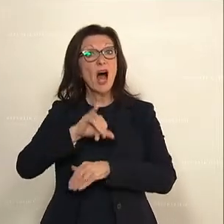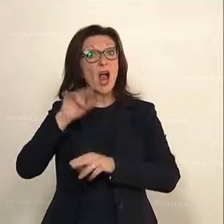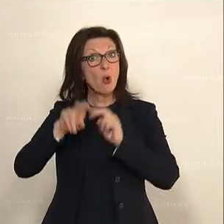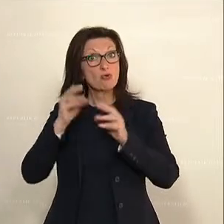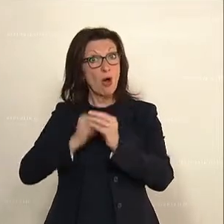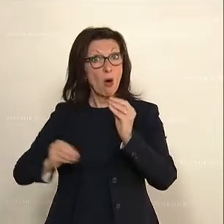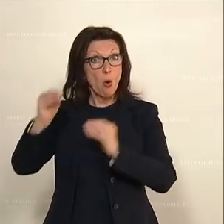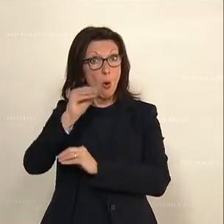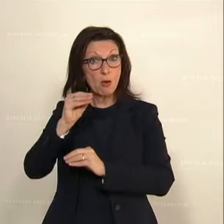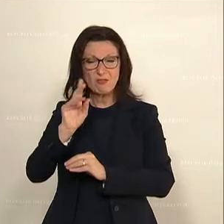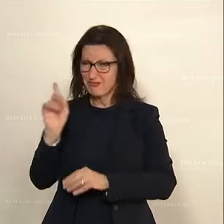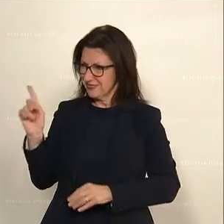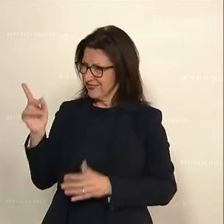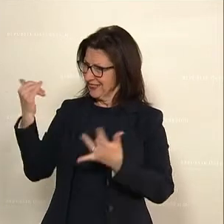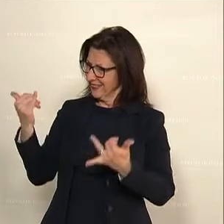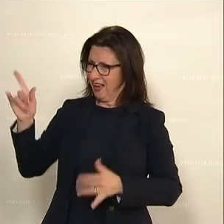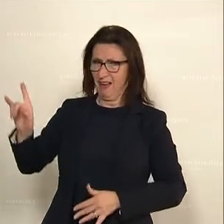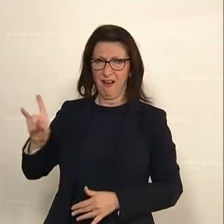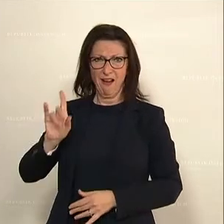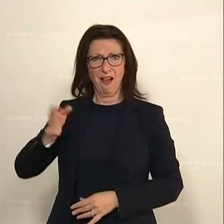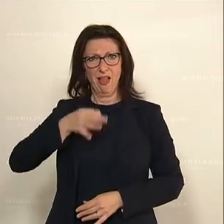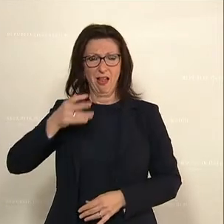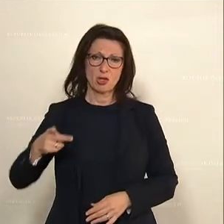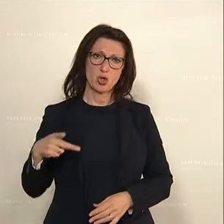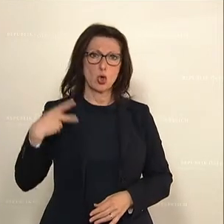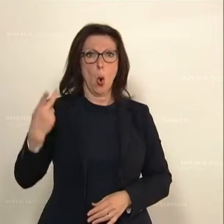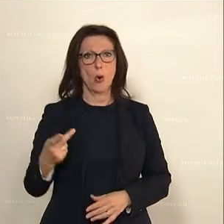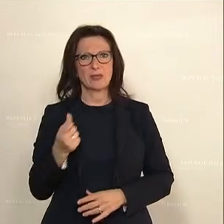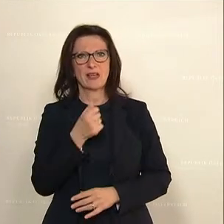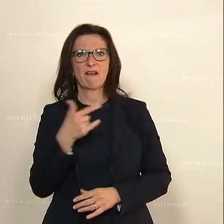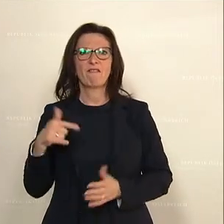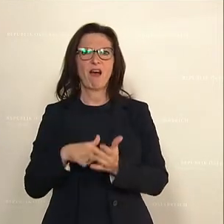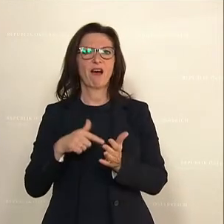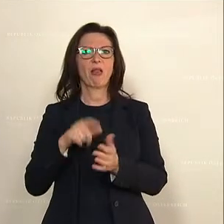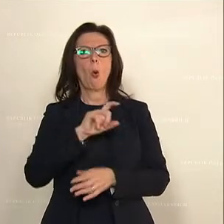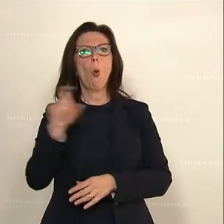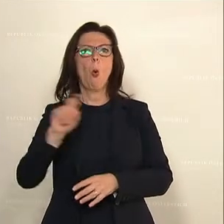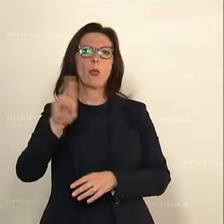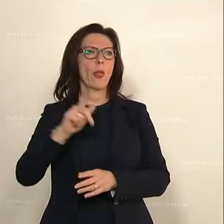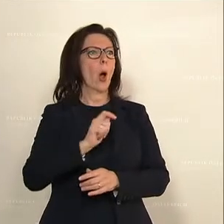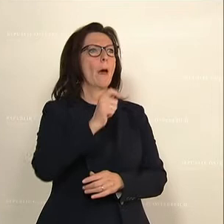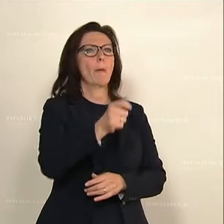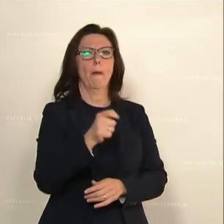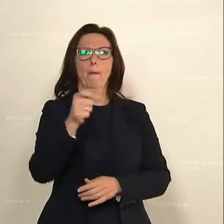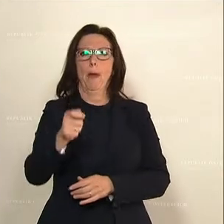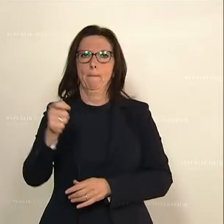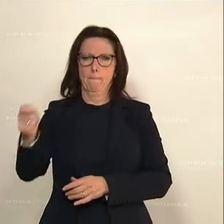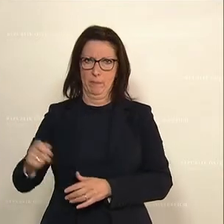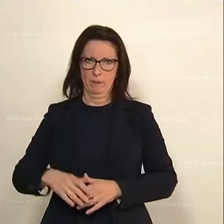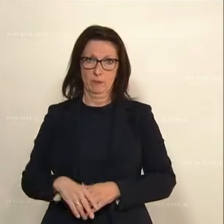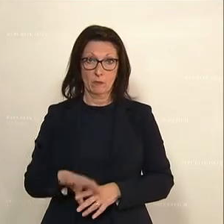Und Sie stellen sich hierher und sind ganz stolz, weil Sie ein paar Hunderter verteilen. Und der